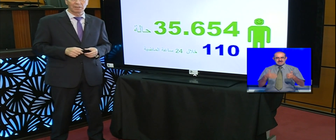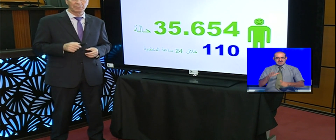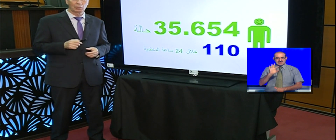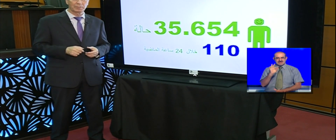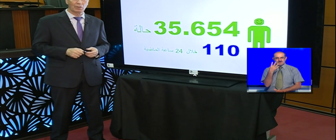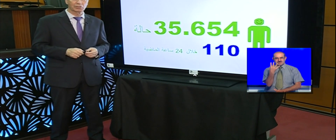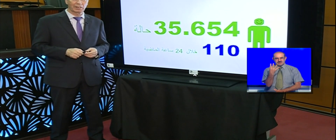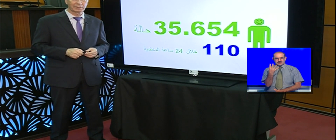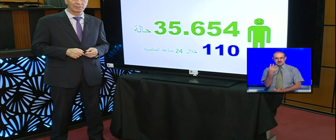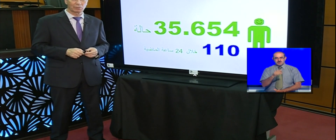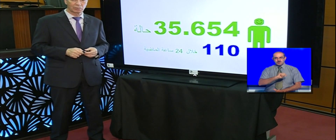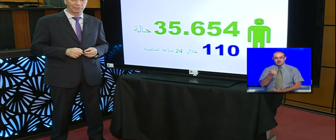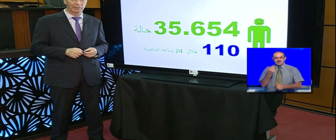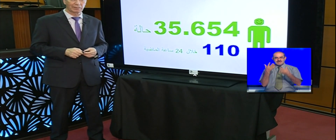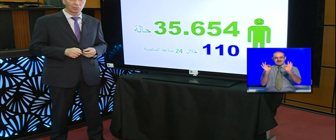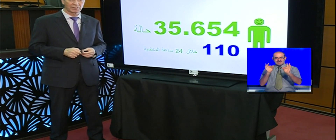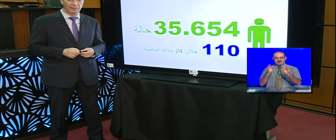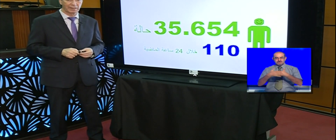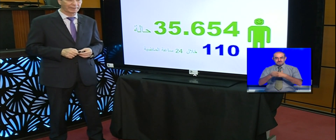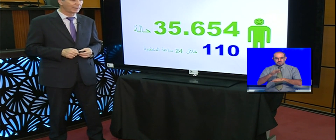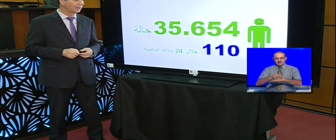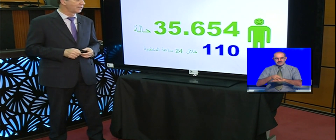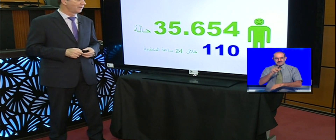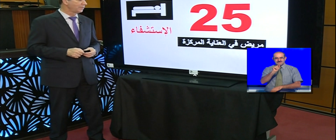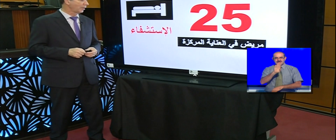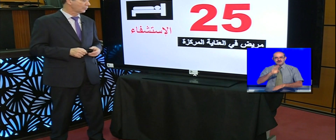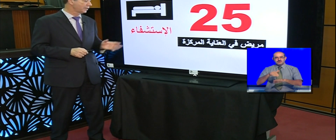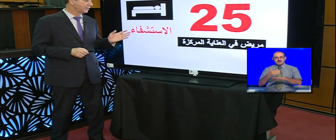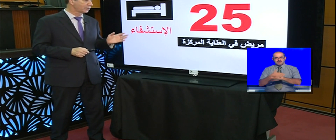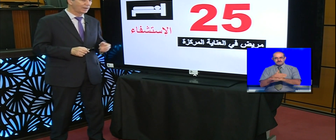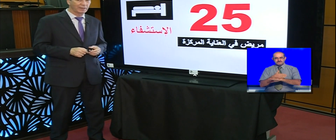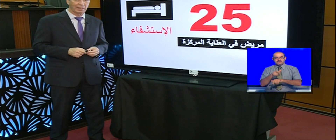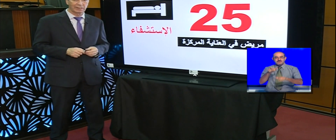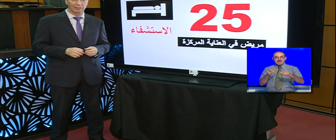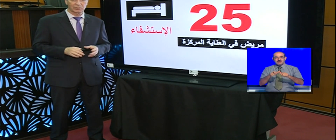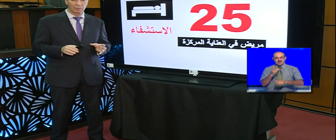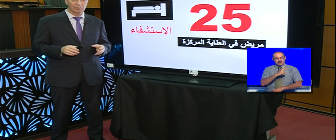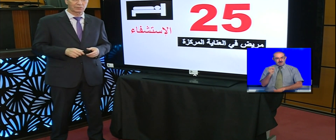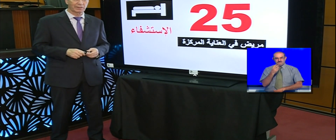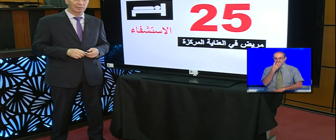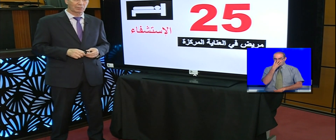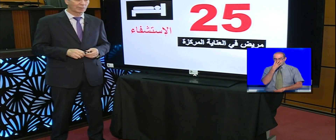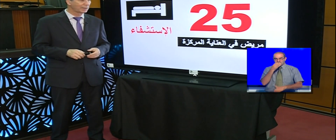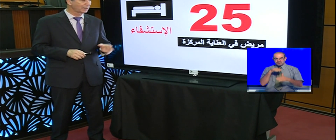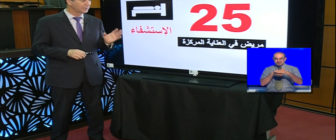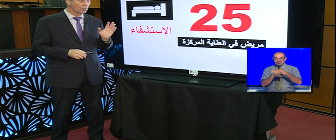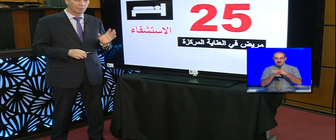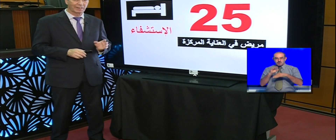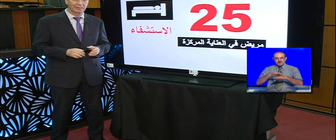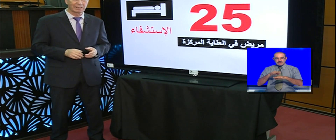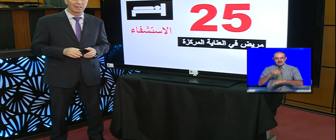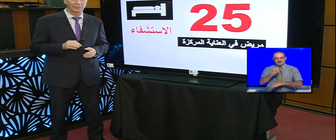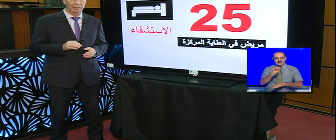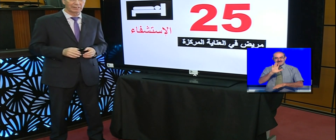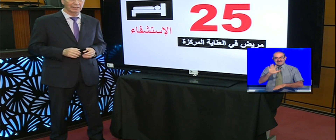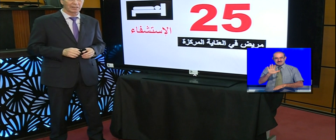35,654، منهم 110 تمثلوا الشفاء خلال 24 ساعة الأخيرة. فيما يخص الاستشفاء، عندنا حاليا على مستوى المستشفيات عبر الوطن 25